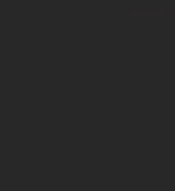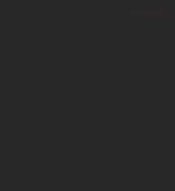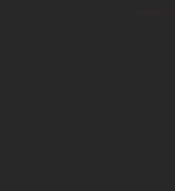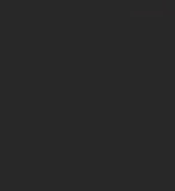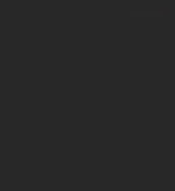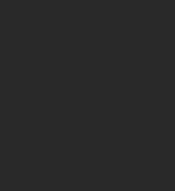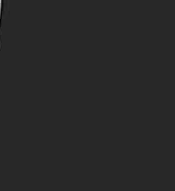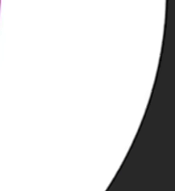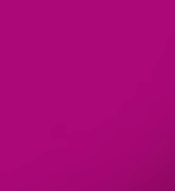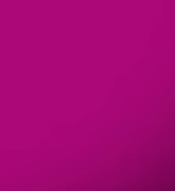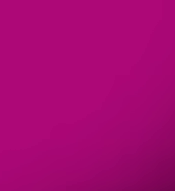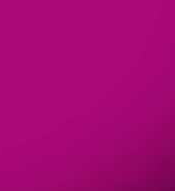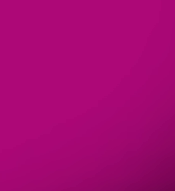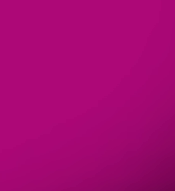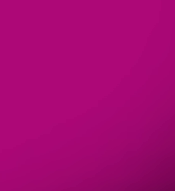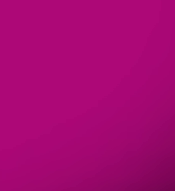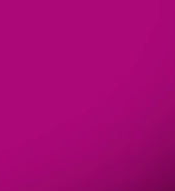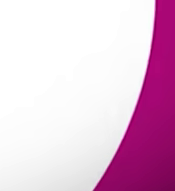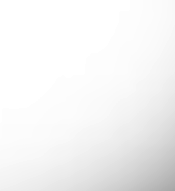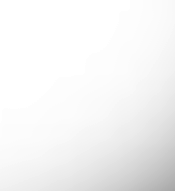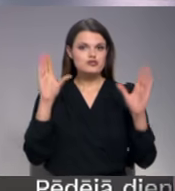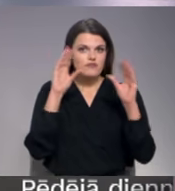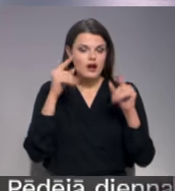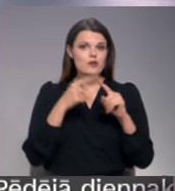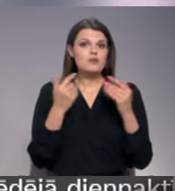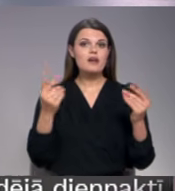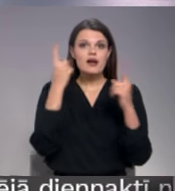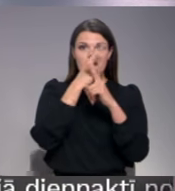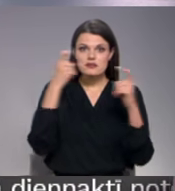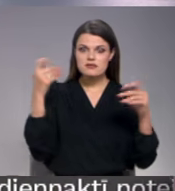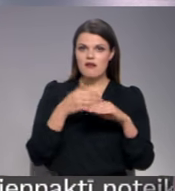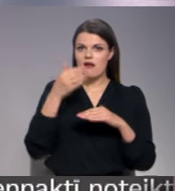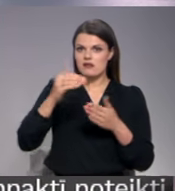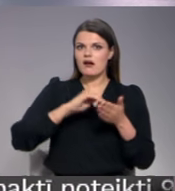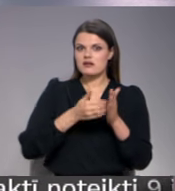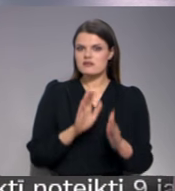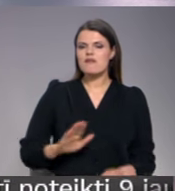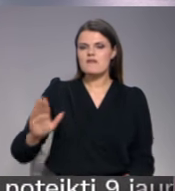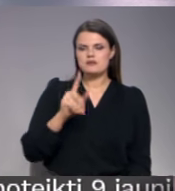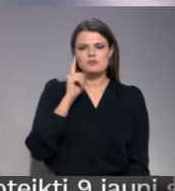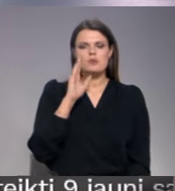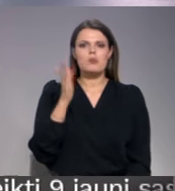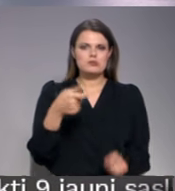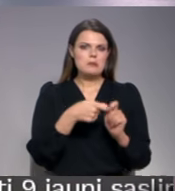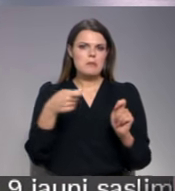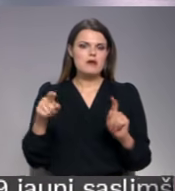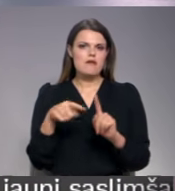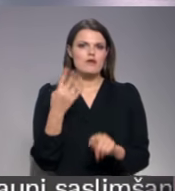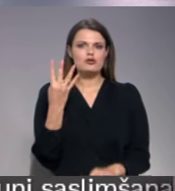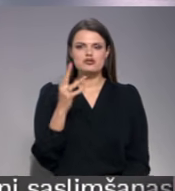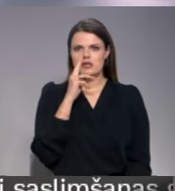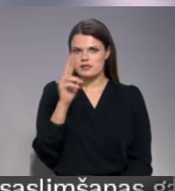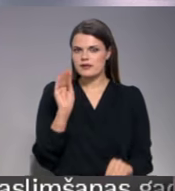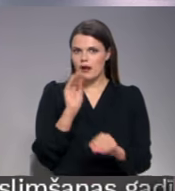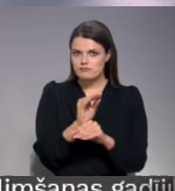Re, viss ēters ir te! Ārkārtējo situāciju valstī visticamāk pagarinās vēl 4